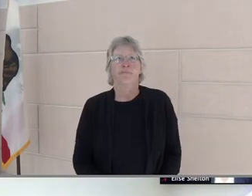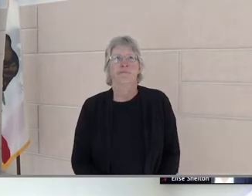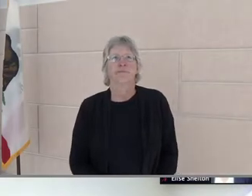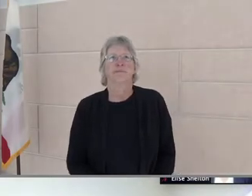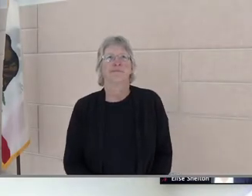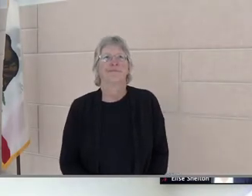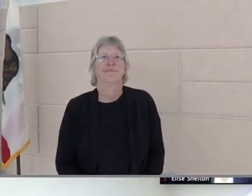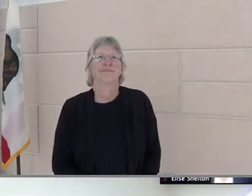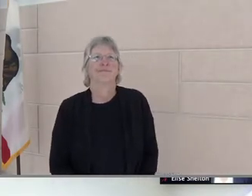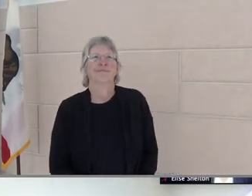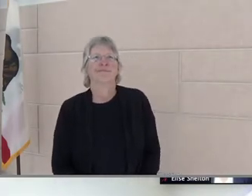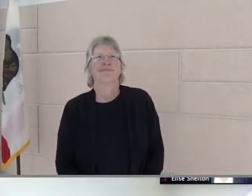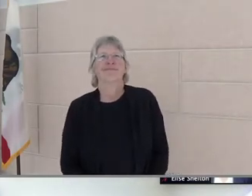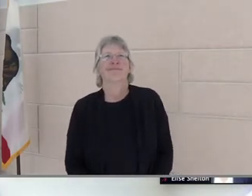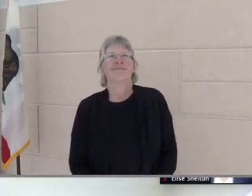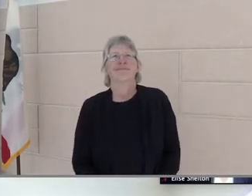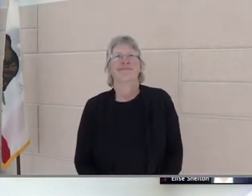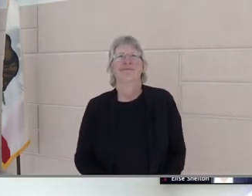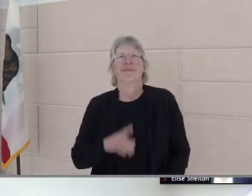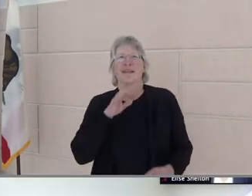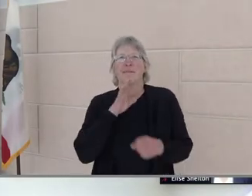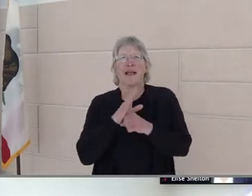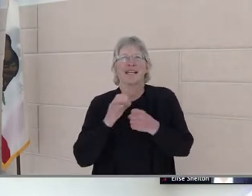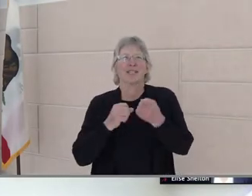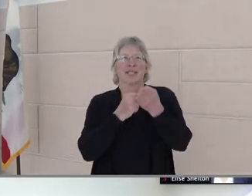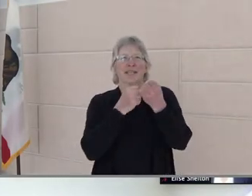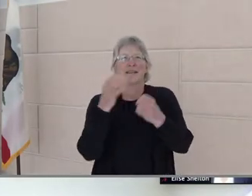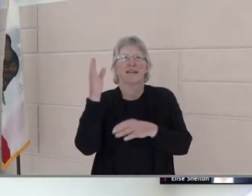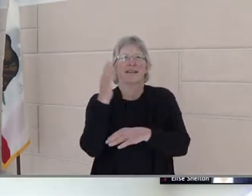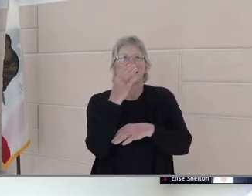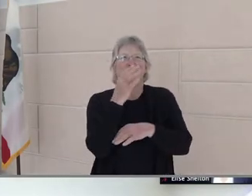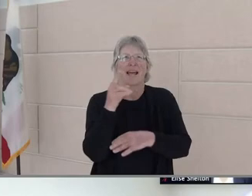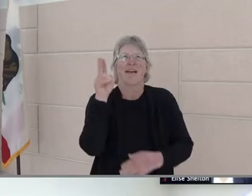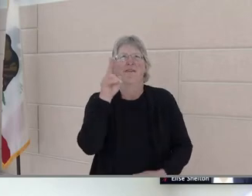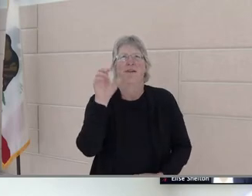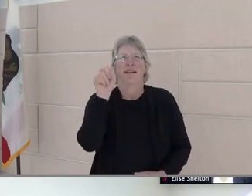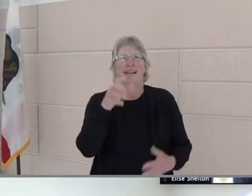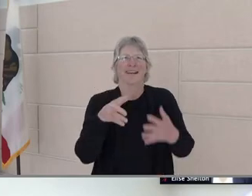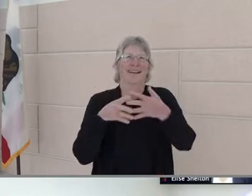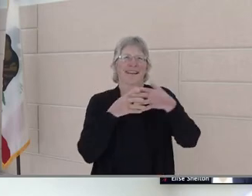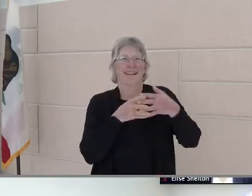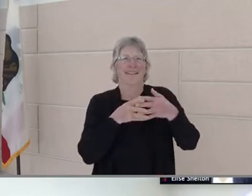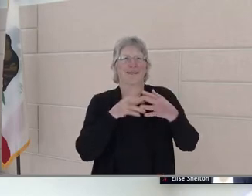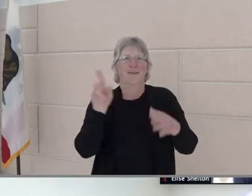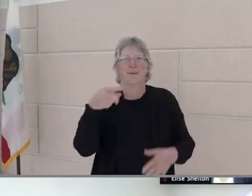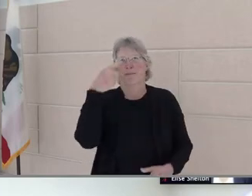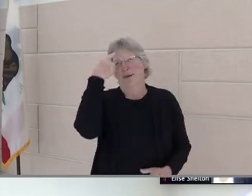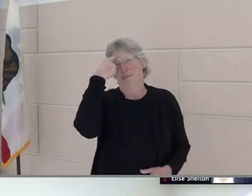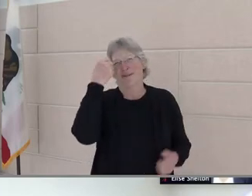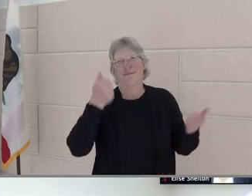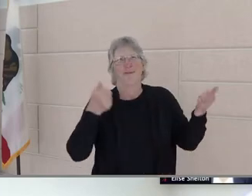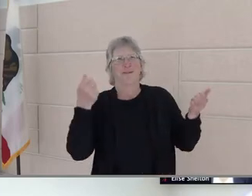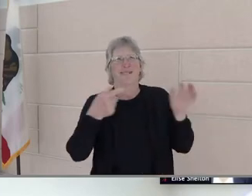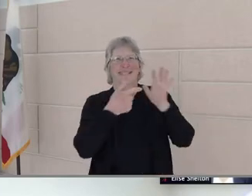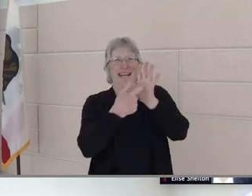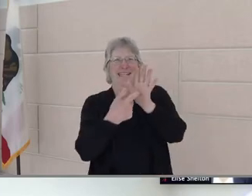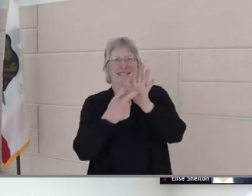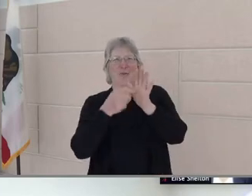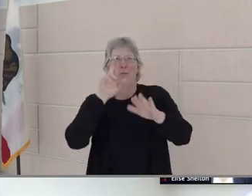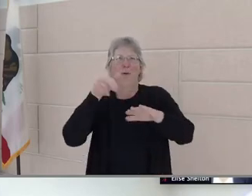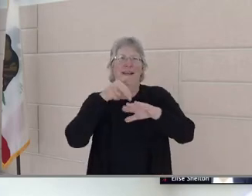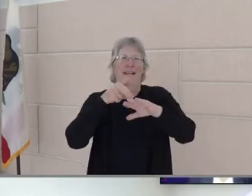จีด I pledge allegiance to the flag of the United States of America and to the republic for which it